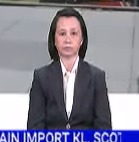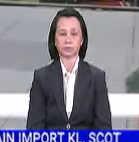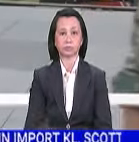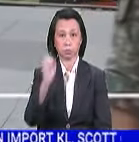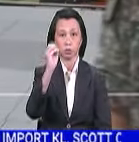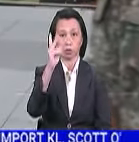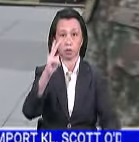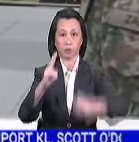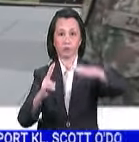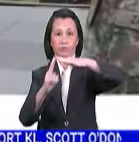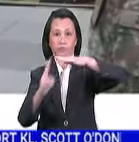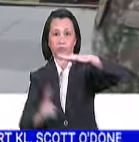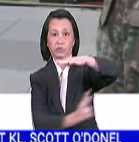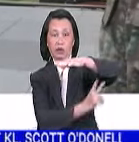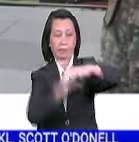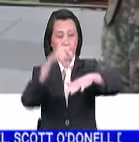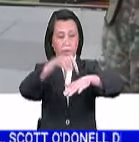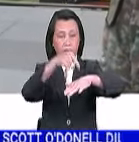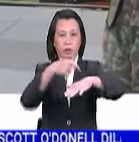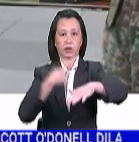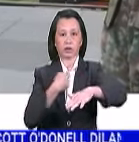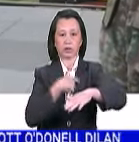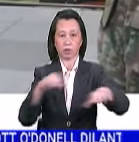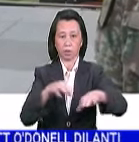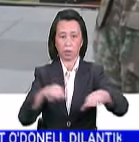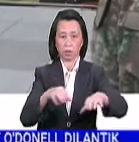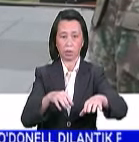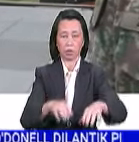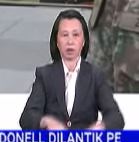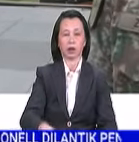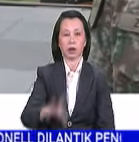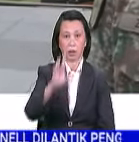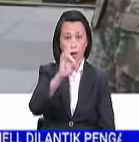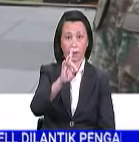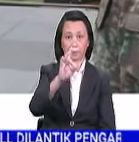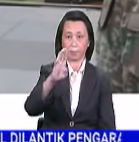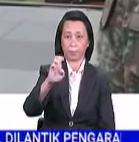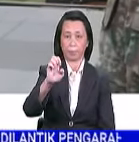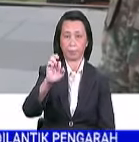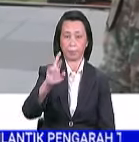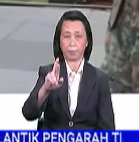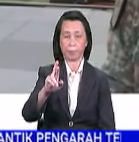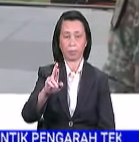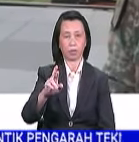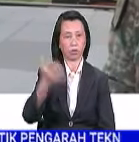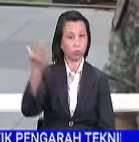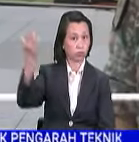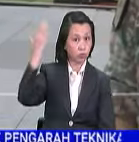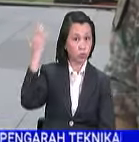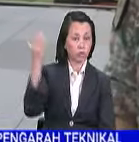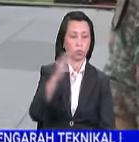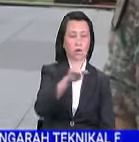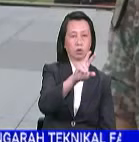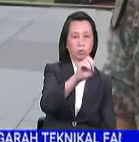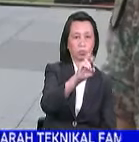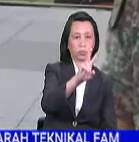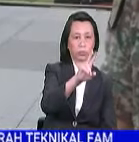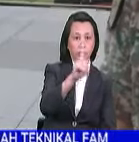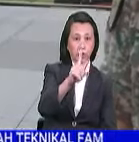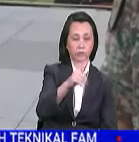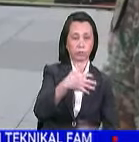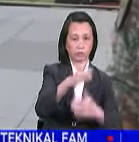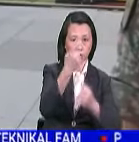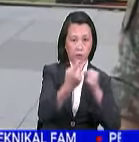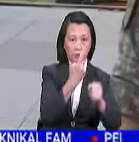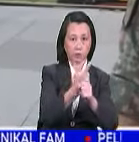Baik, jambatan ini kita laksanakan sebanyak 8 bay dulu. 7 Januari 2021, setahun